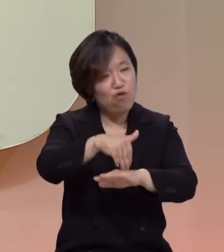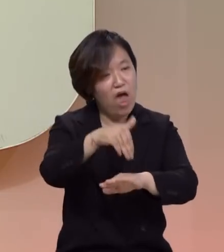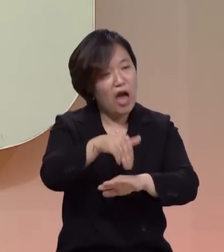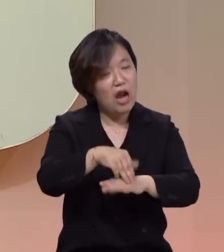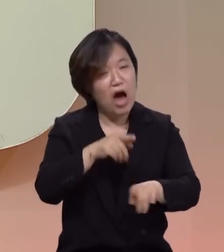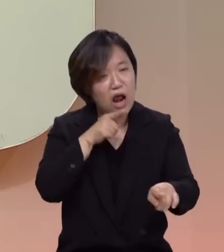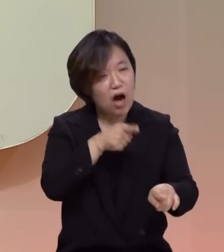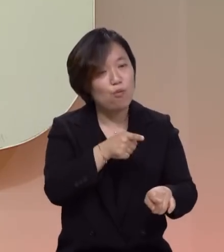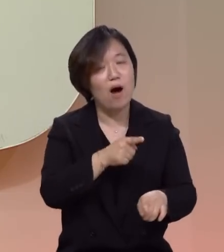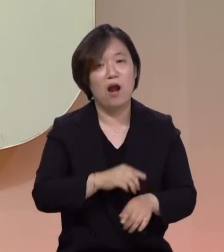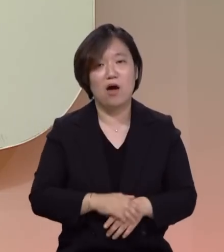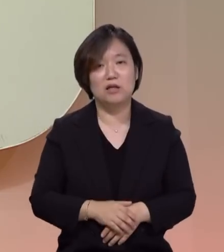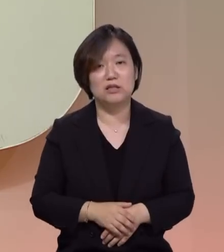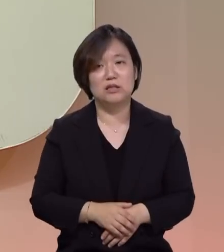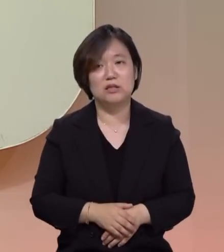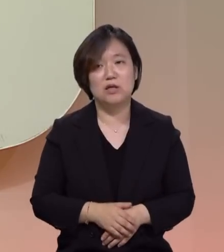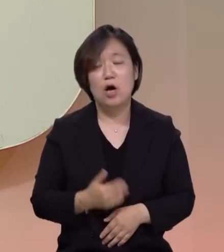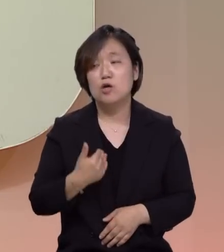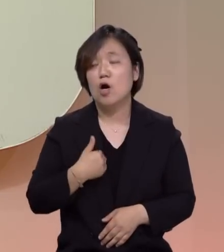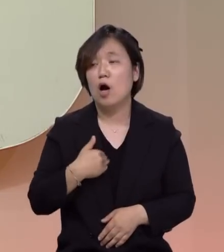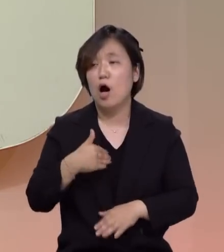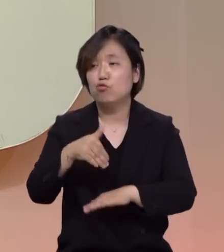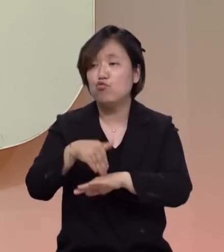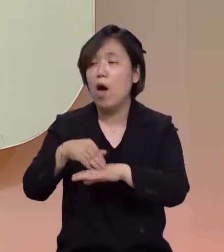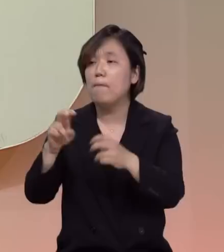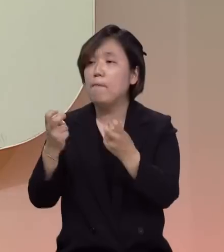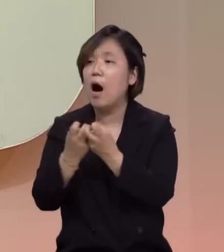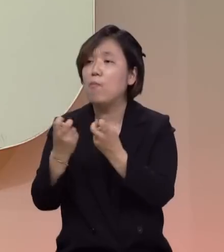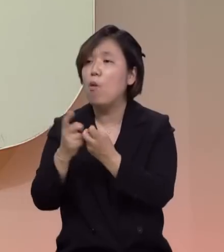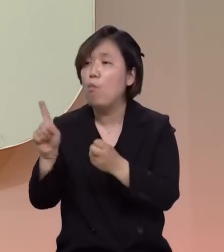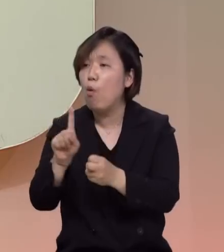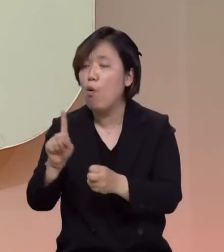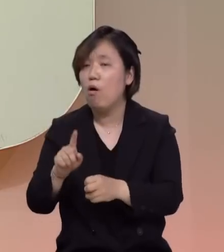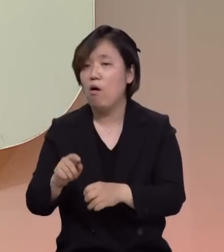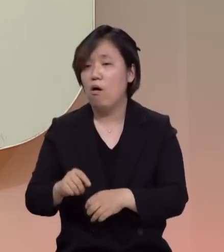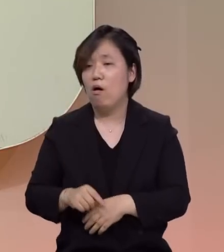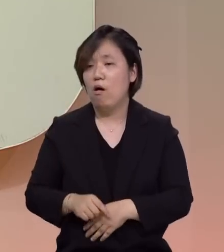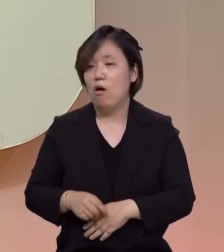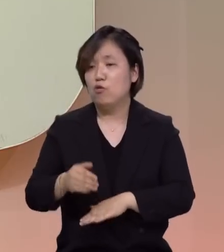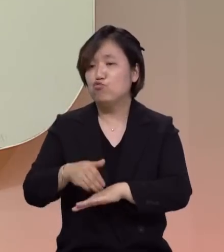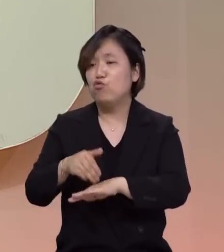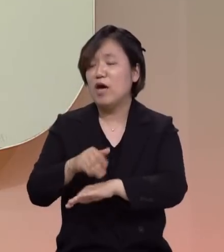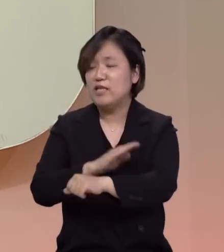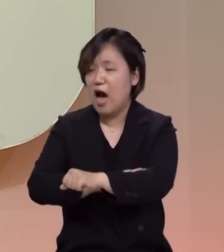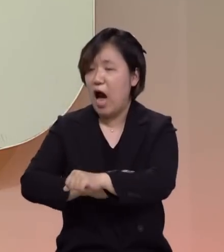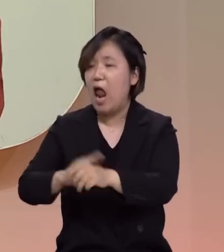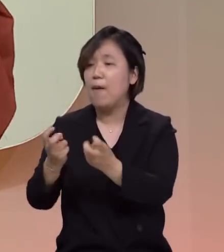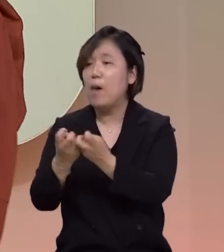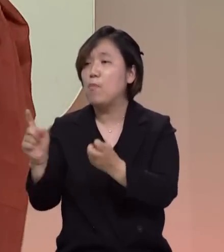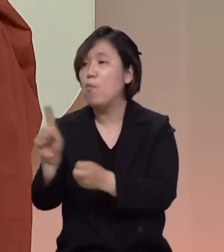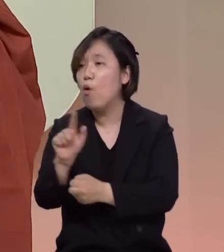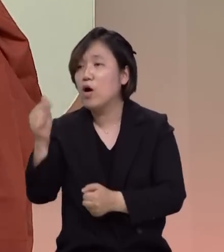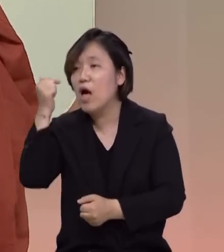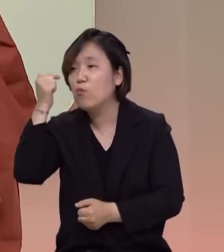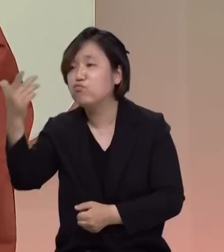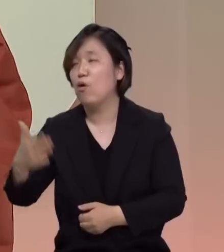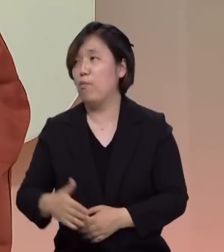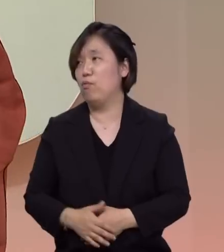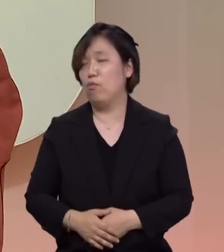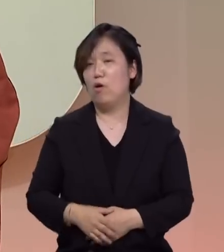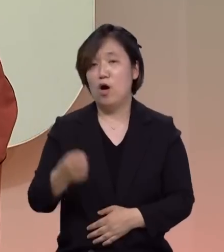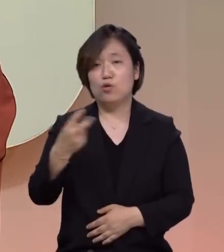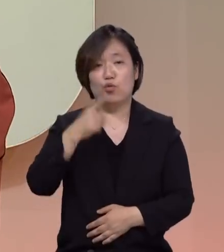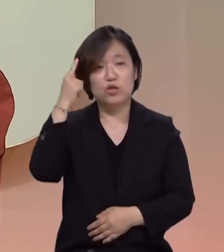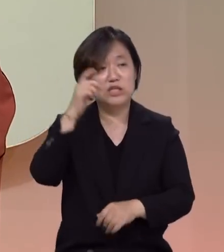말씀해 주셔야지 제가 어떻게 해야 수행이 잘 되겠습니까 어떻게 수행할까요 하면이 지혜를 얻는